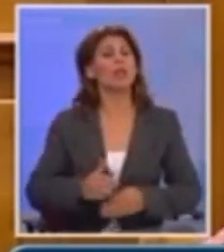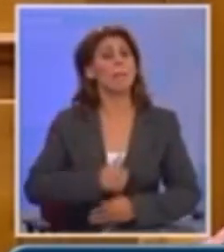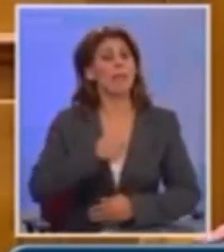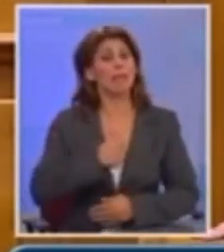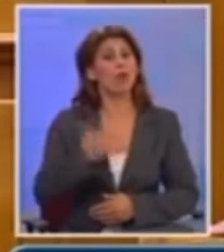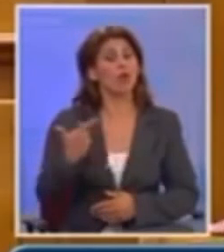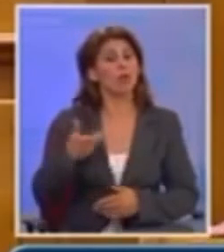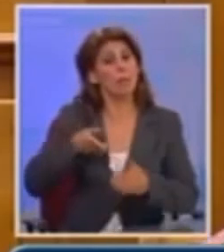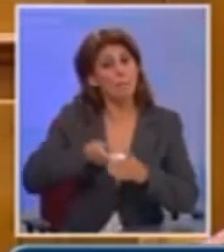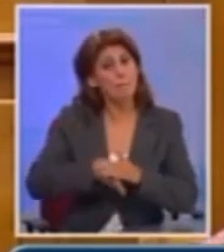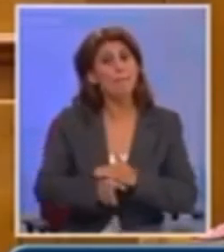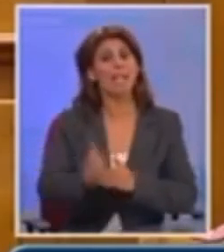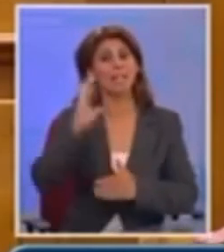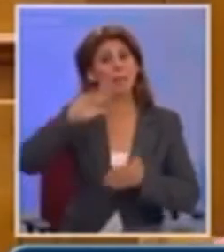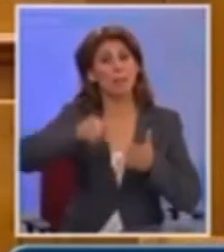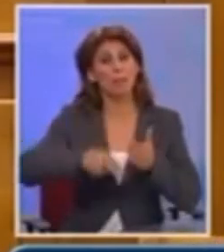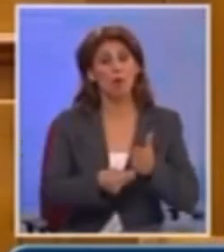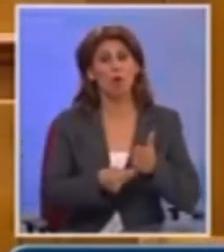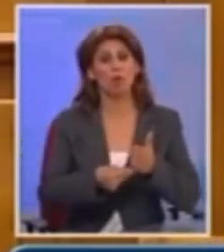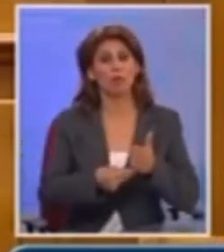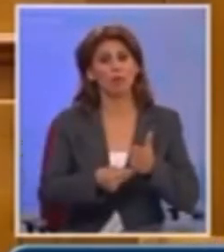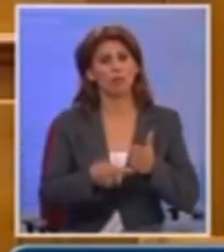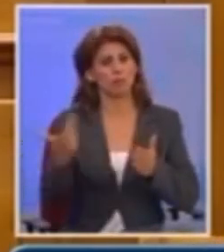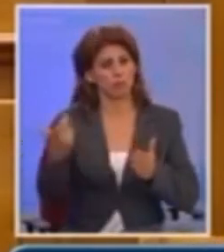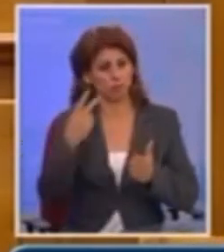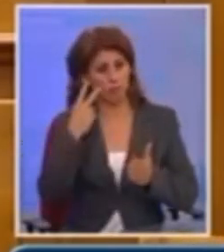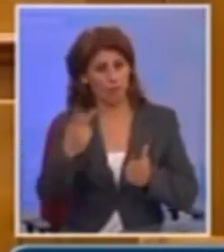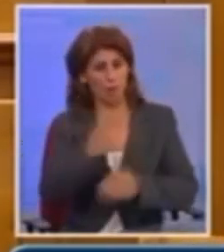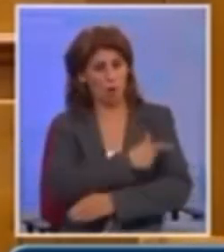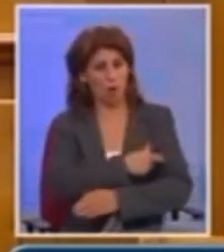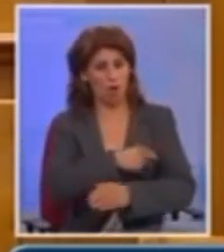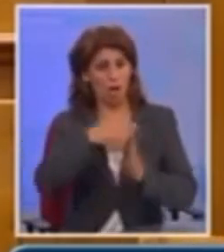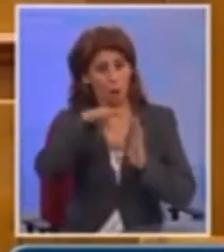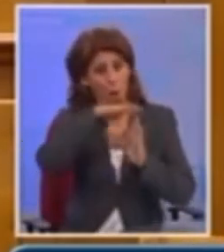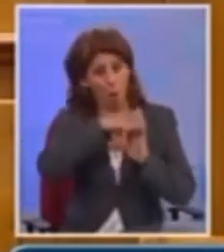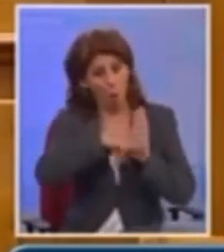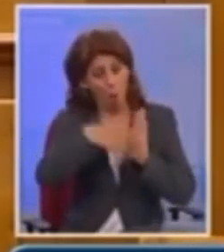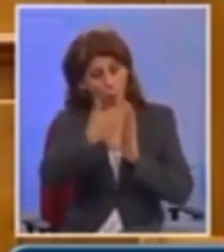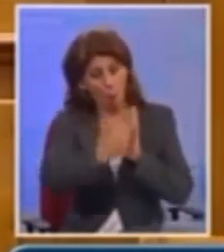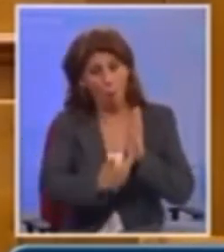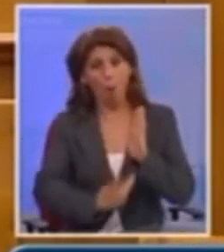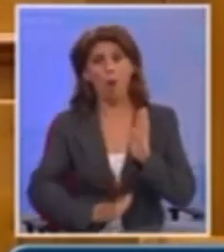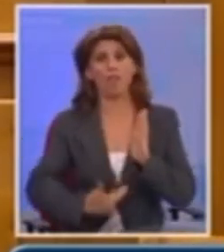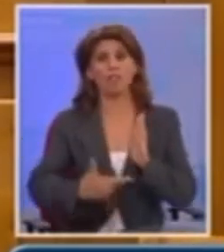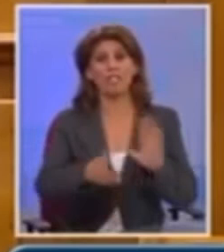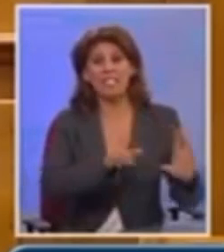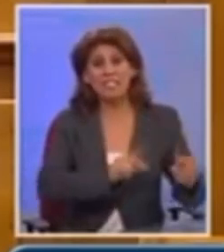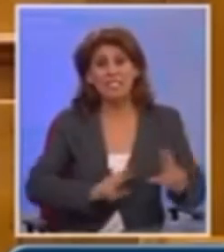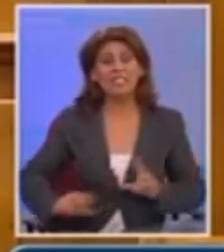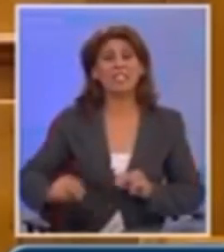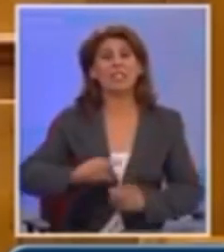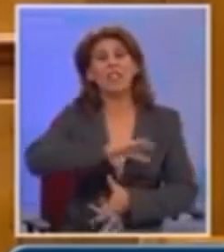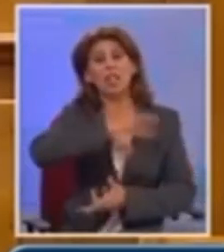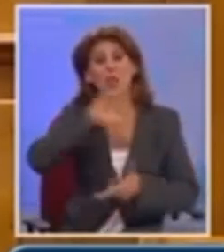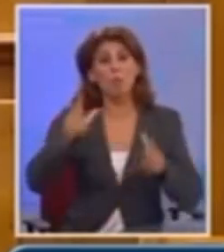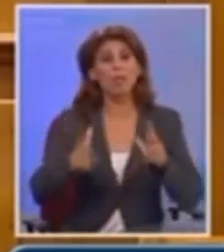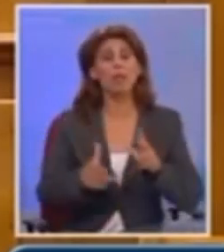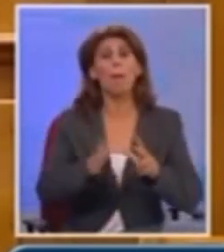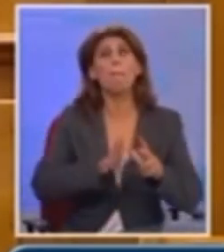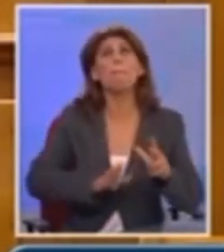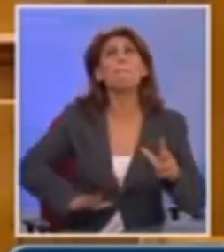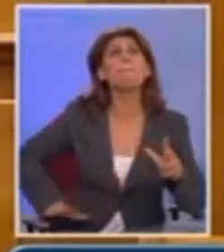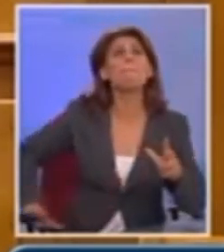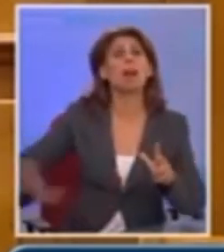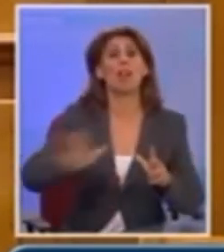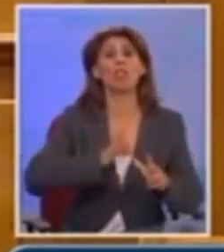ότι μέσα από τα μνημόνια δικαιώνεται αυτή η συλλογική, οικουμενική και